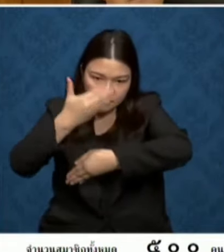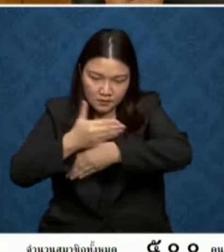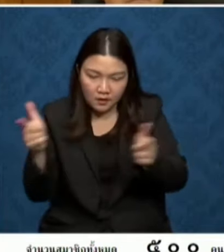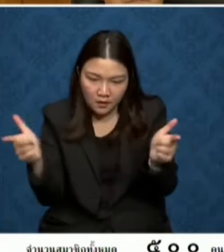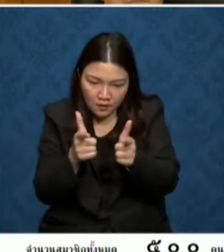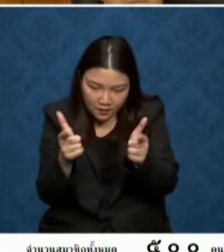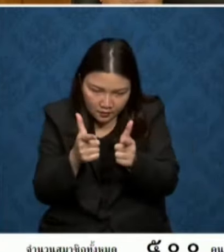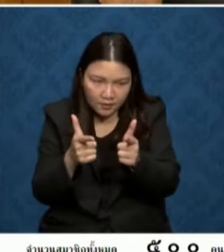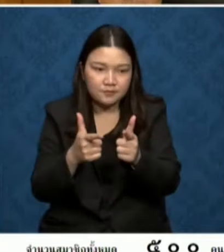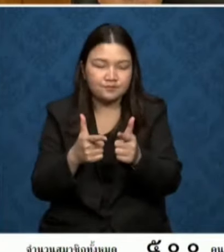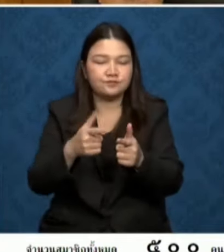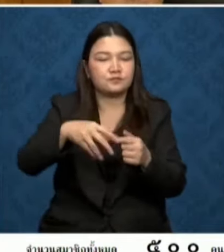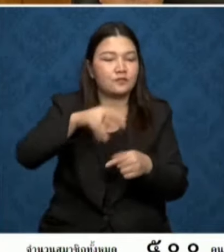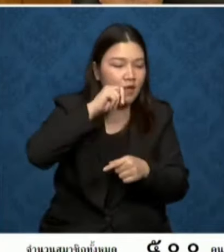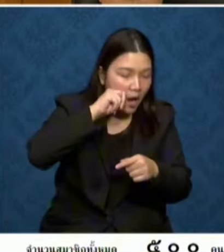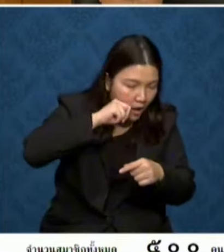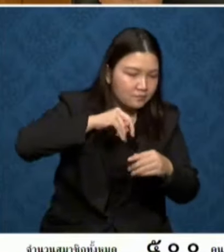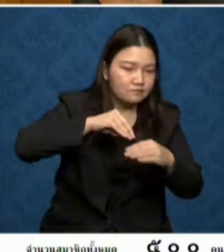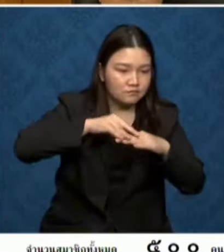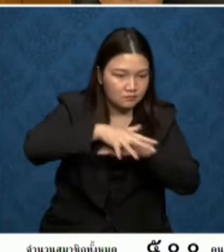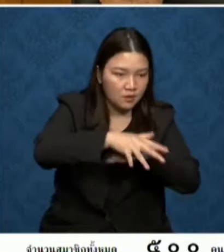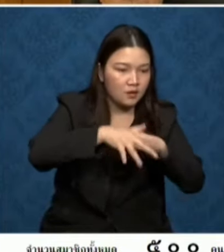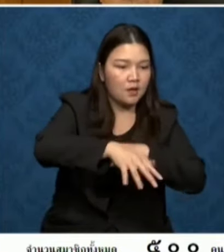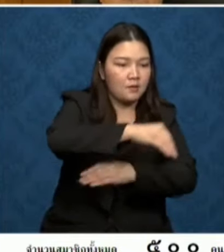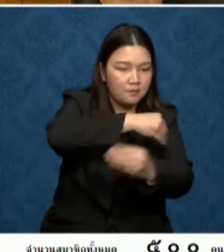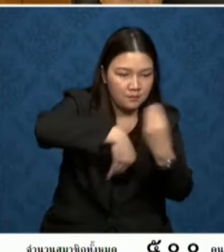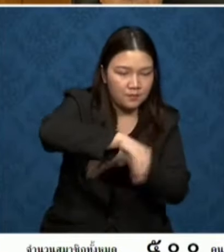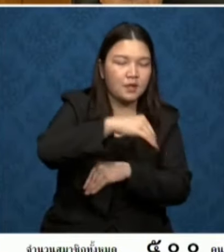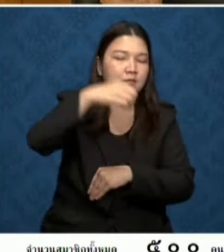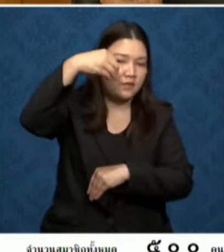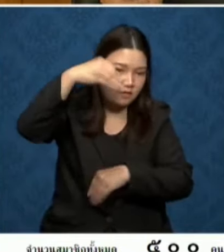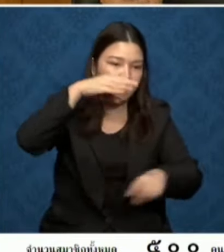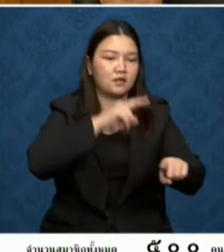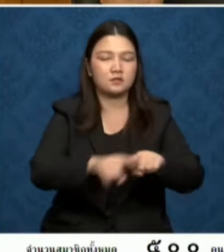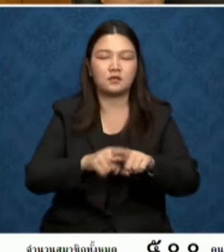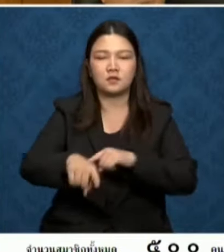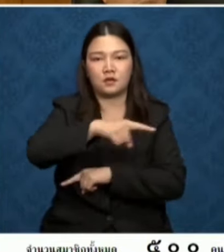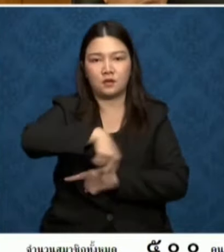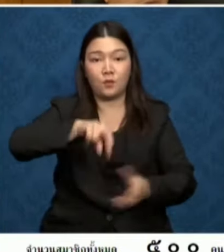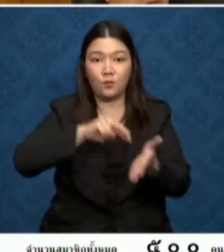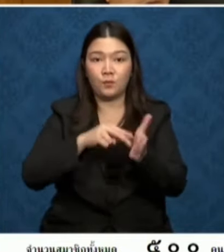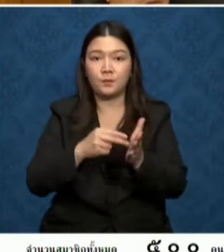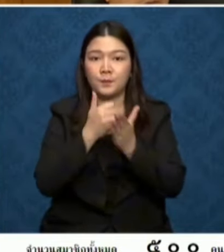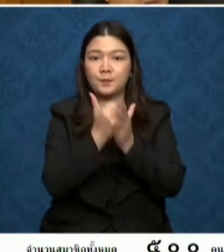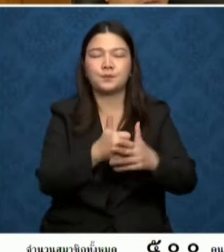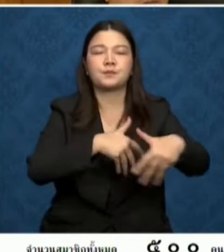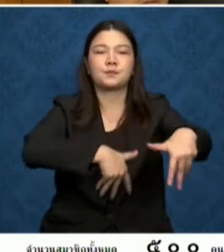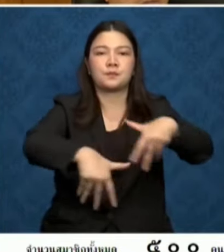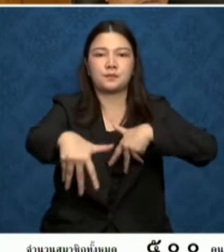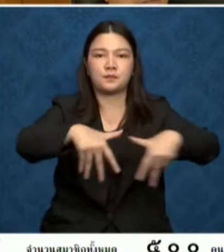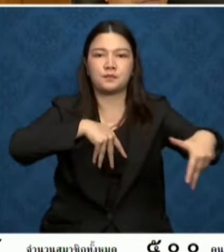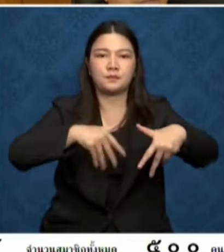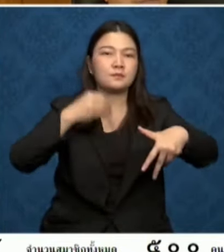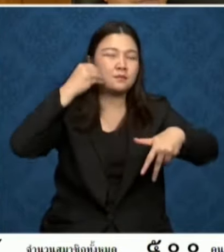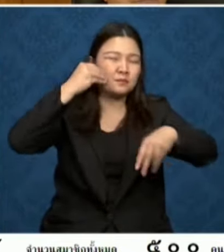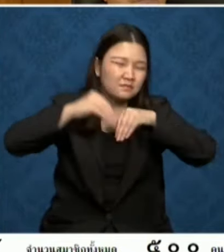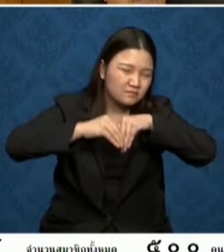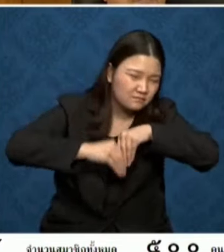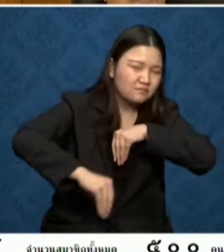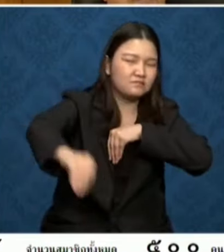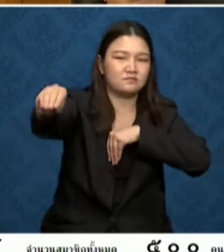นี่ยทั้งหมดเนี่ยมันเป็นการไปช่วยเหลือพี่น้องประชาชนที่อยู่ในพื้น